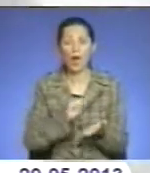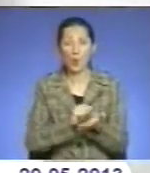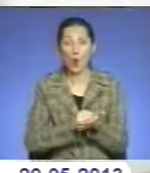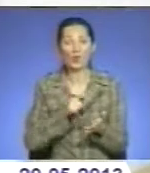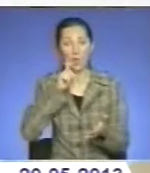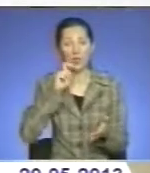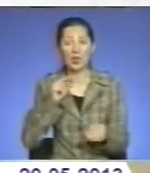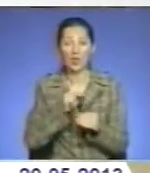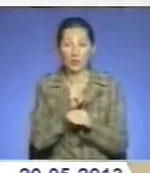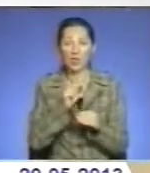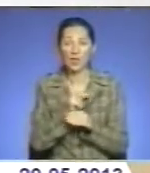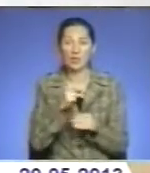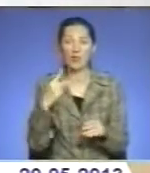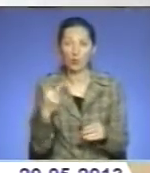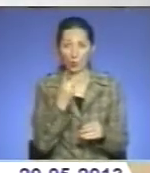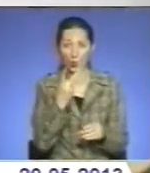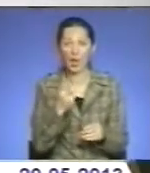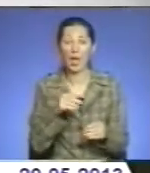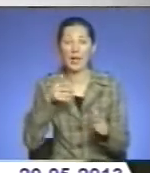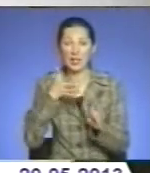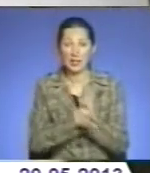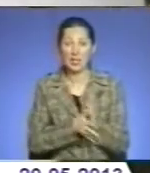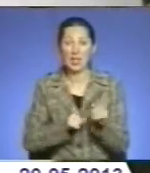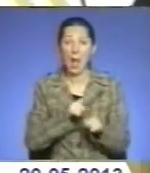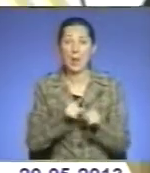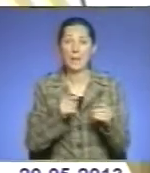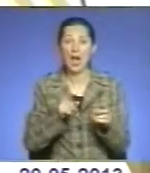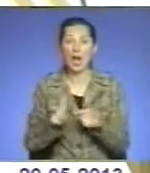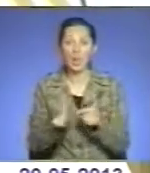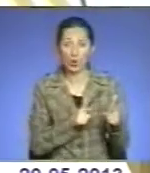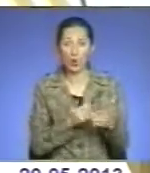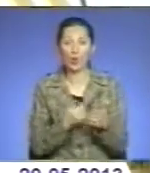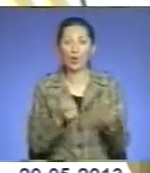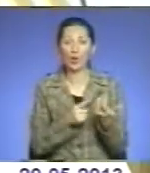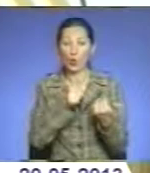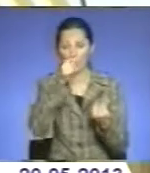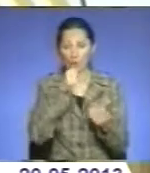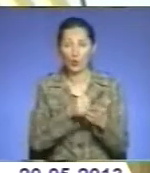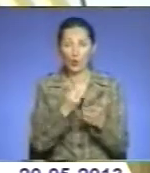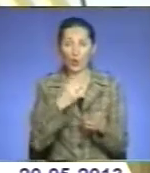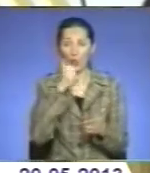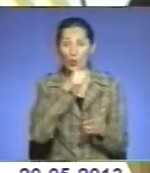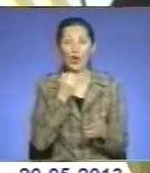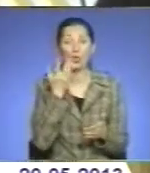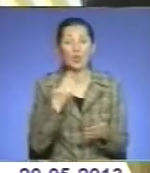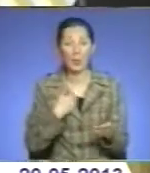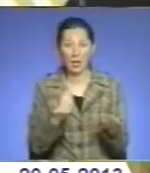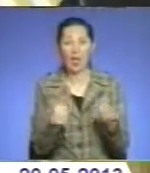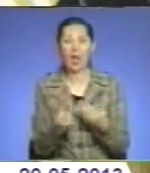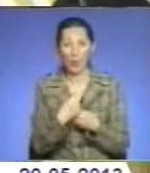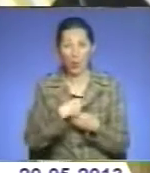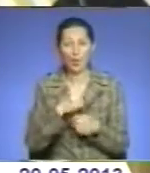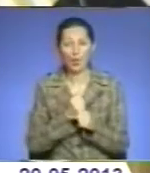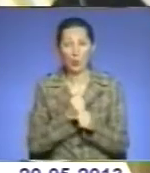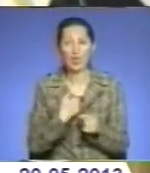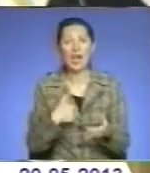на перепідготовку від кількох місяців до 2 років. Когда ко мне приходят наниматься на работу, и я всех принимаю